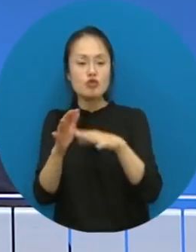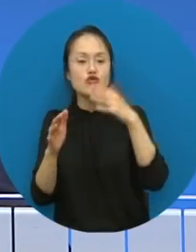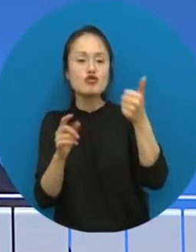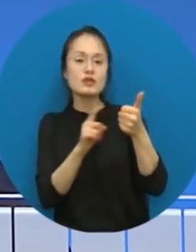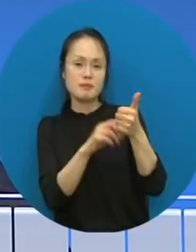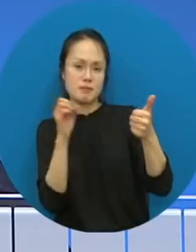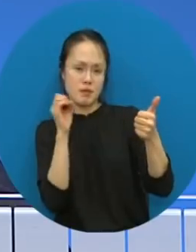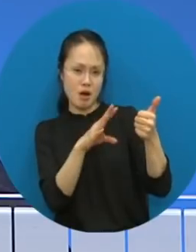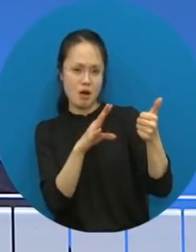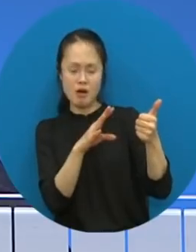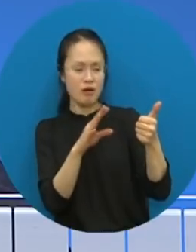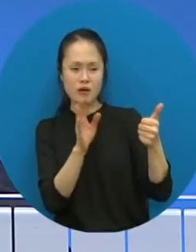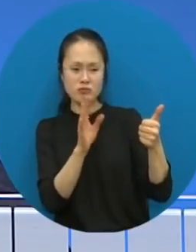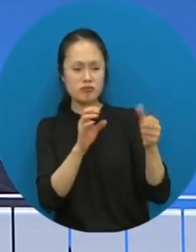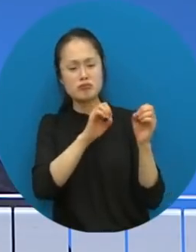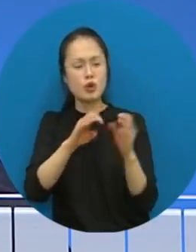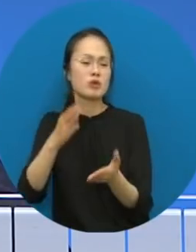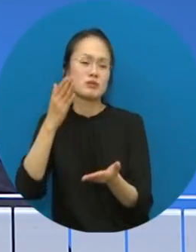어떨까요?